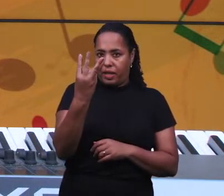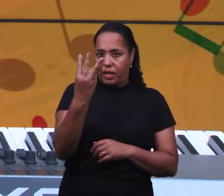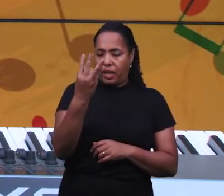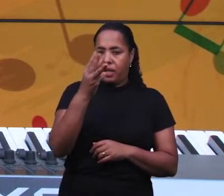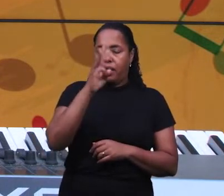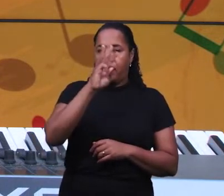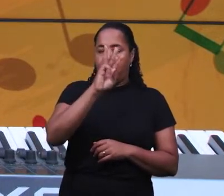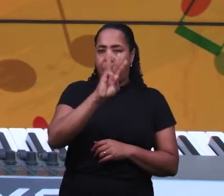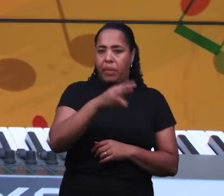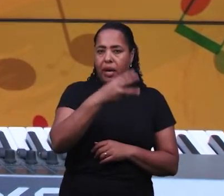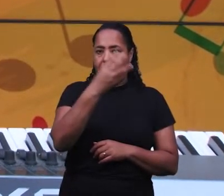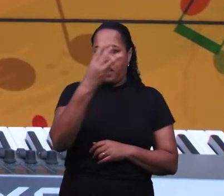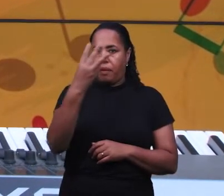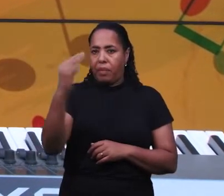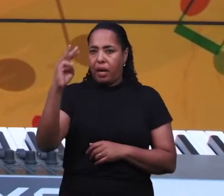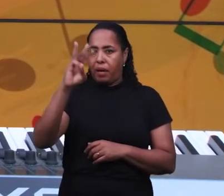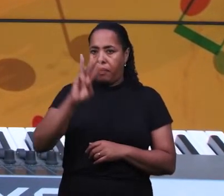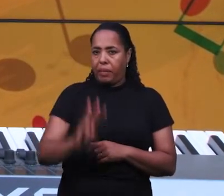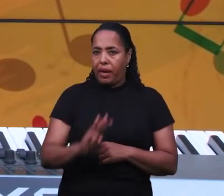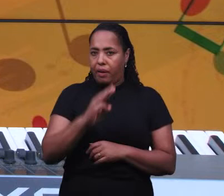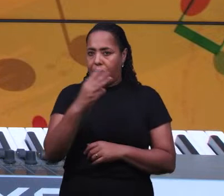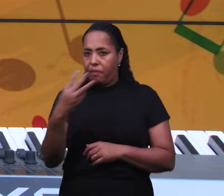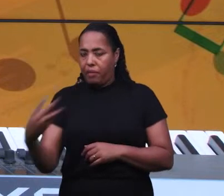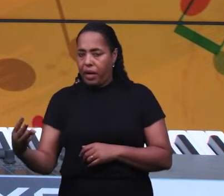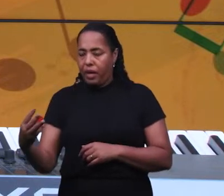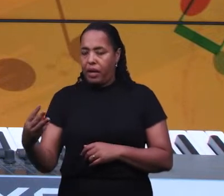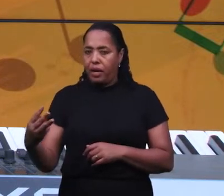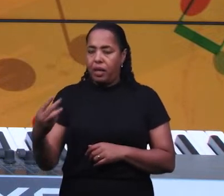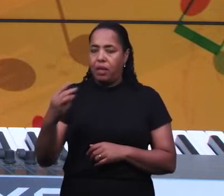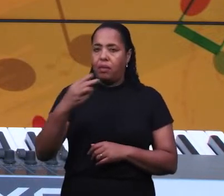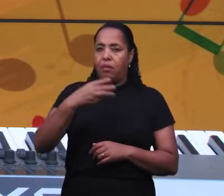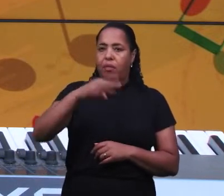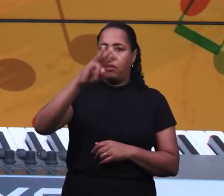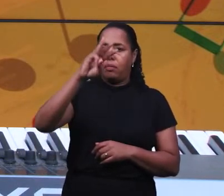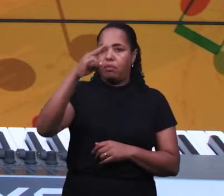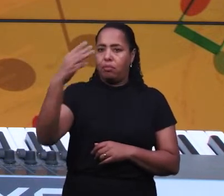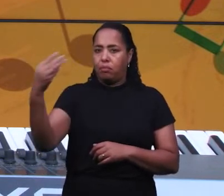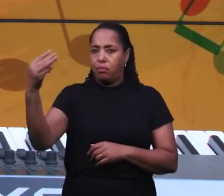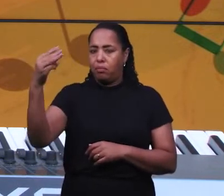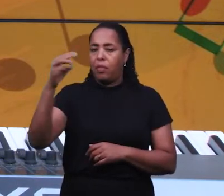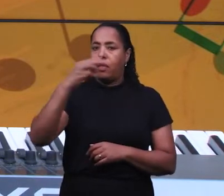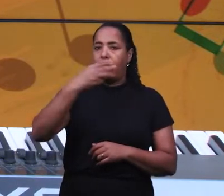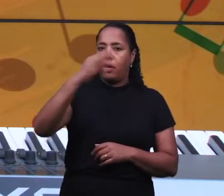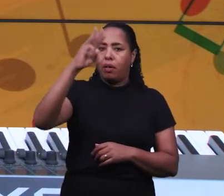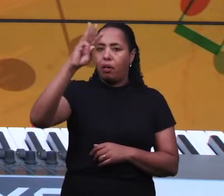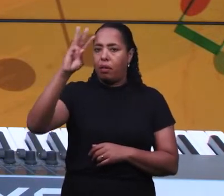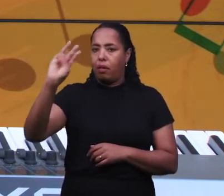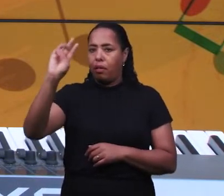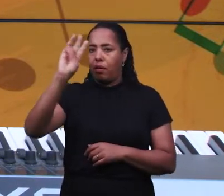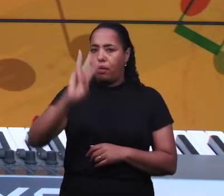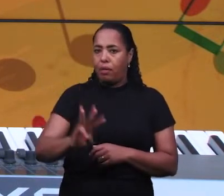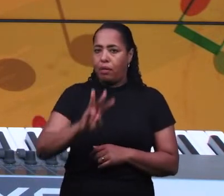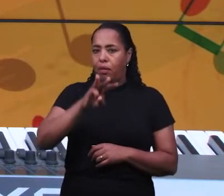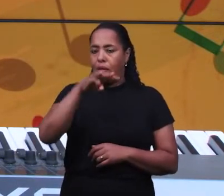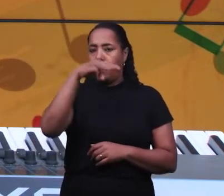qu'ici, le 3 signifie que dans chaque partie, il y a 3 temps. Ó